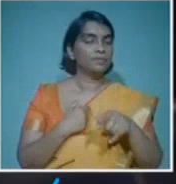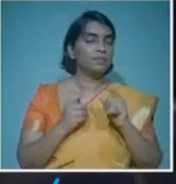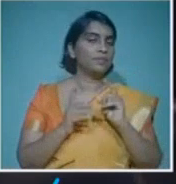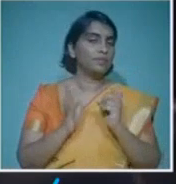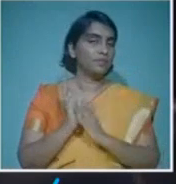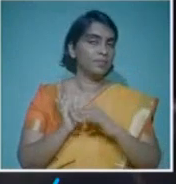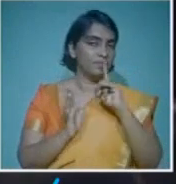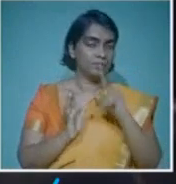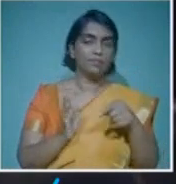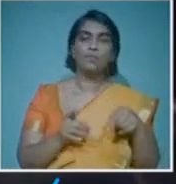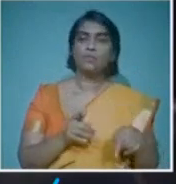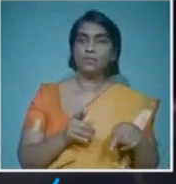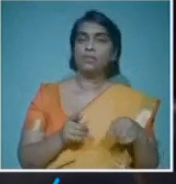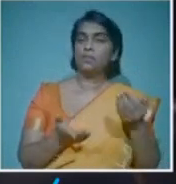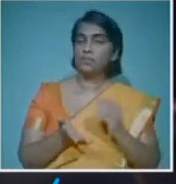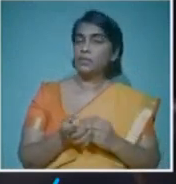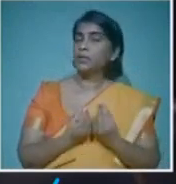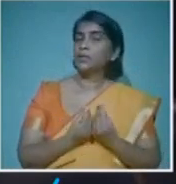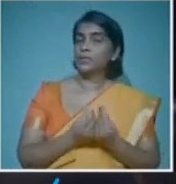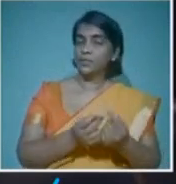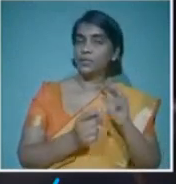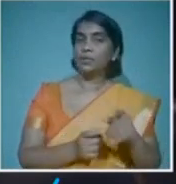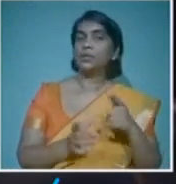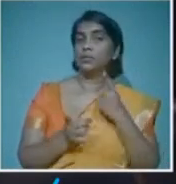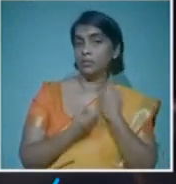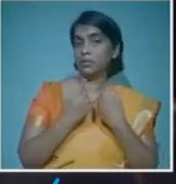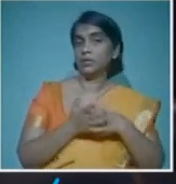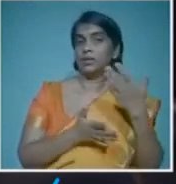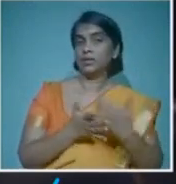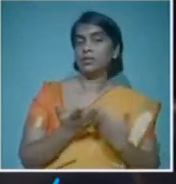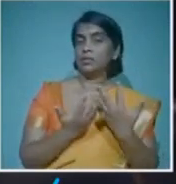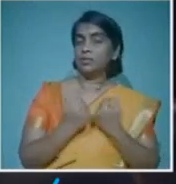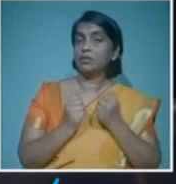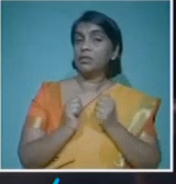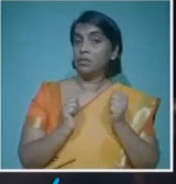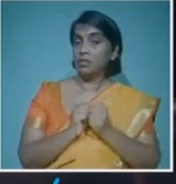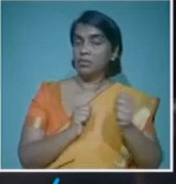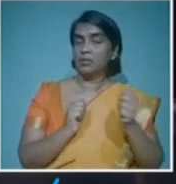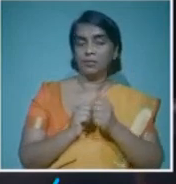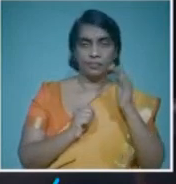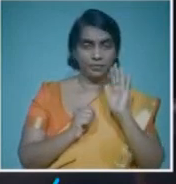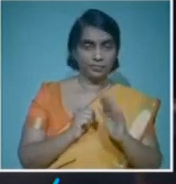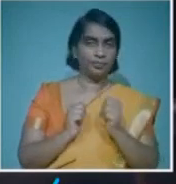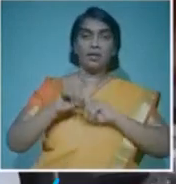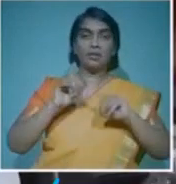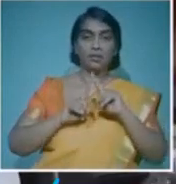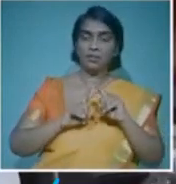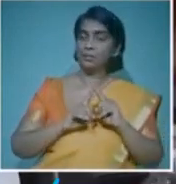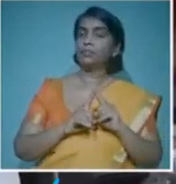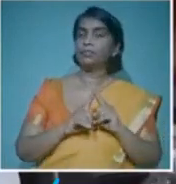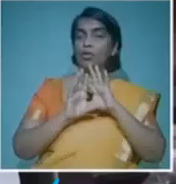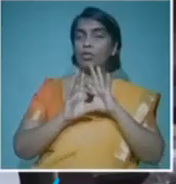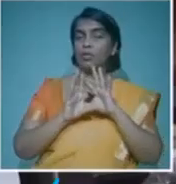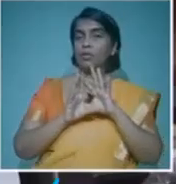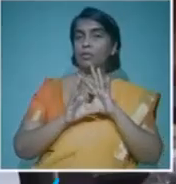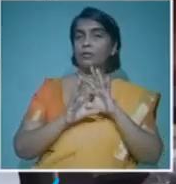සභාවෙන් ඉල්ලා සිටිනවා මේක තව කඩිනම් කරන්න කියලා. මේ පරීක්ෂණ වාර්තාව ලබාගෙන අවශ්‍ය පියවර ගැනීම සඳහා කටයුතු කරන්න කියලා. පොදු